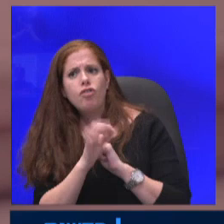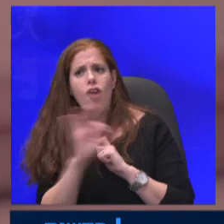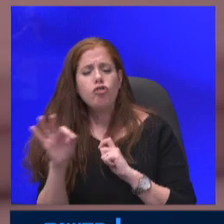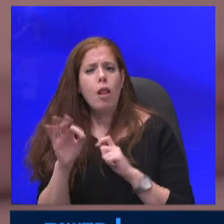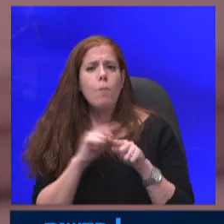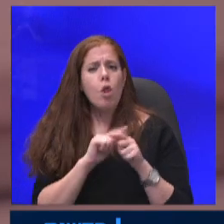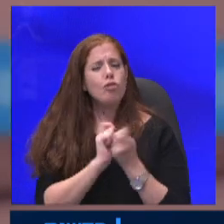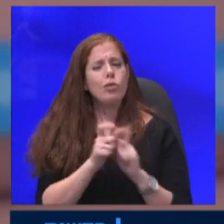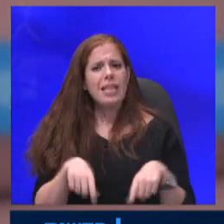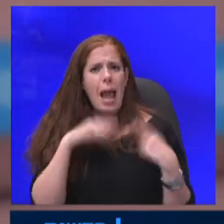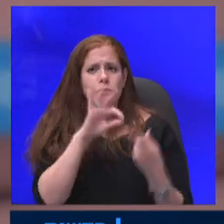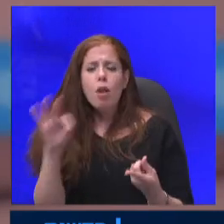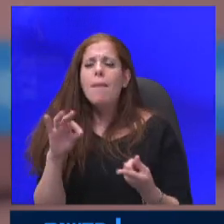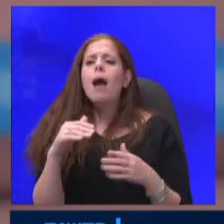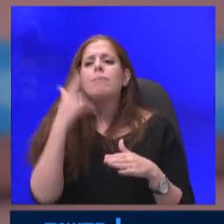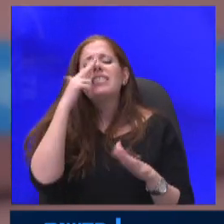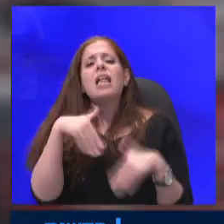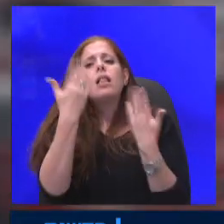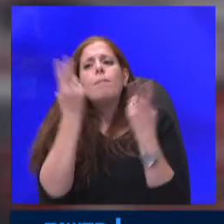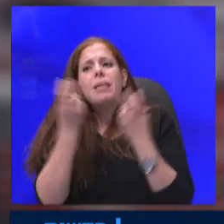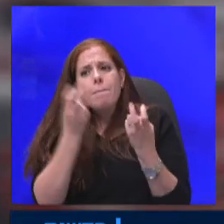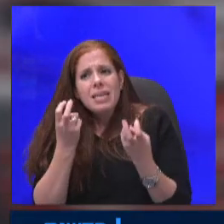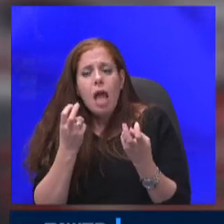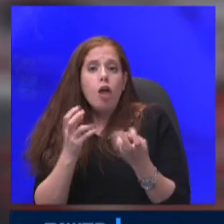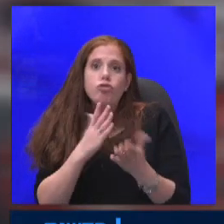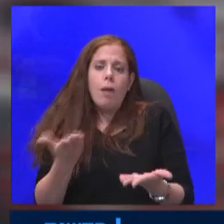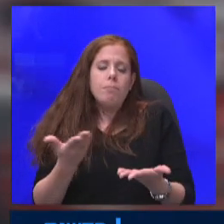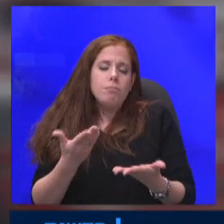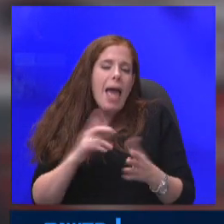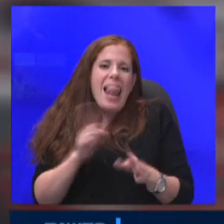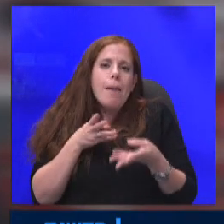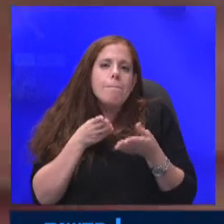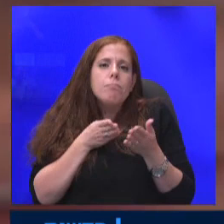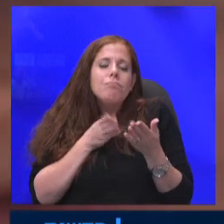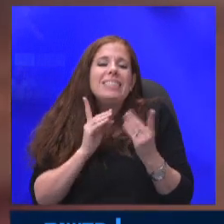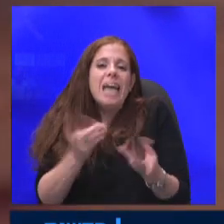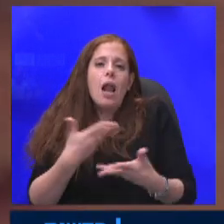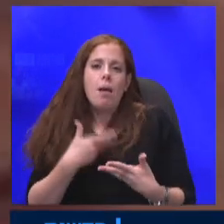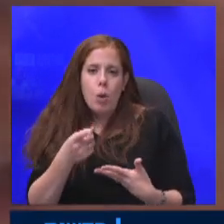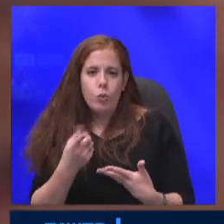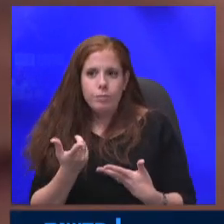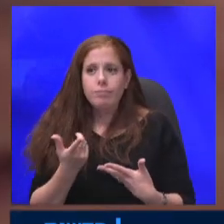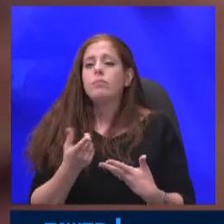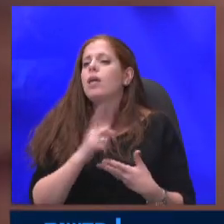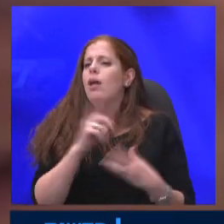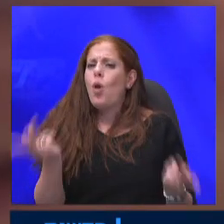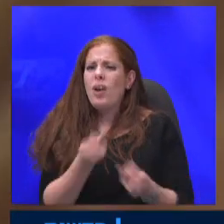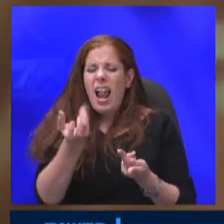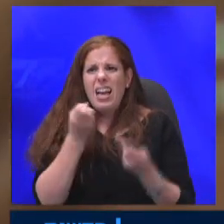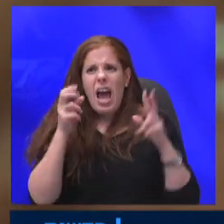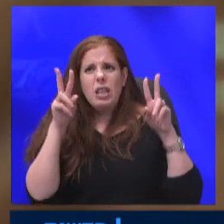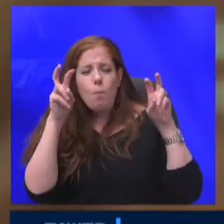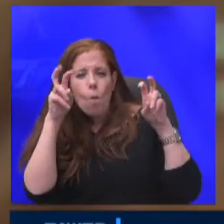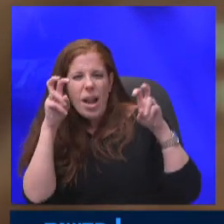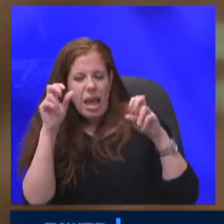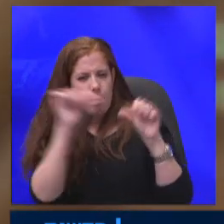them the information that they don't have access to. לא קל לקחת מונחים מדעיים מסובכים ולפשט אותם בסרטונים קצרים. We